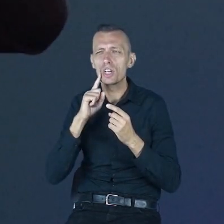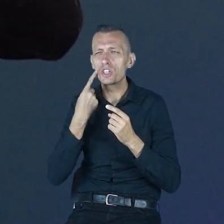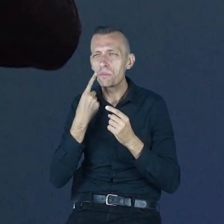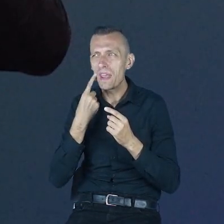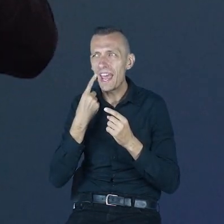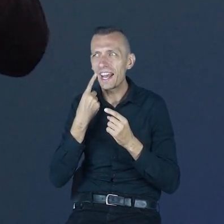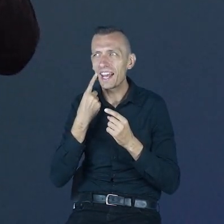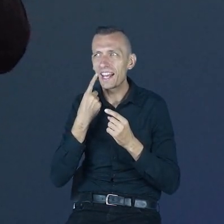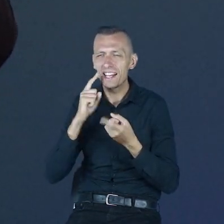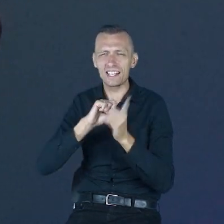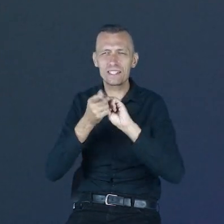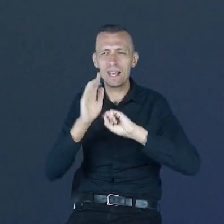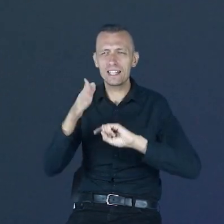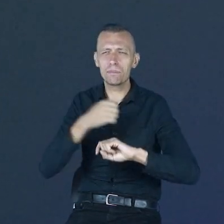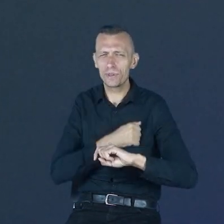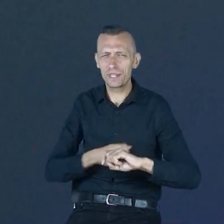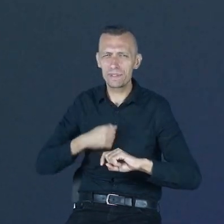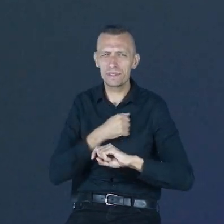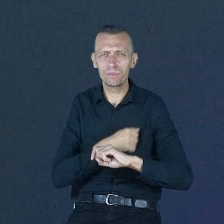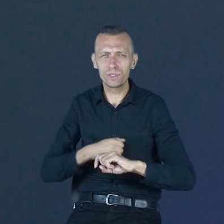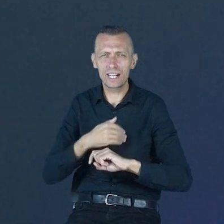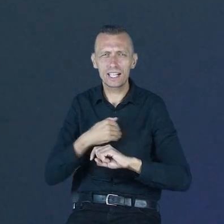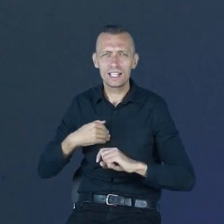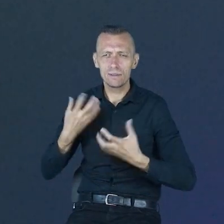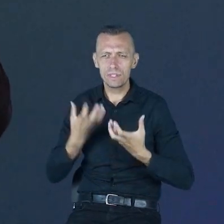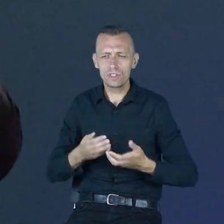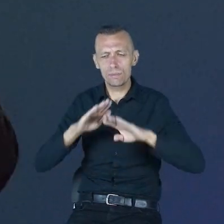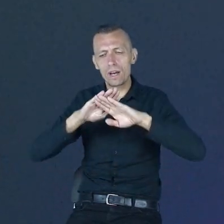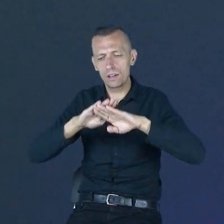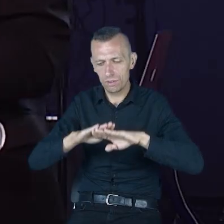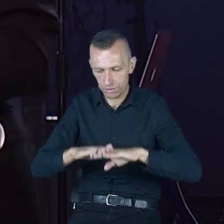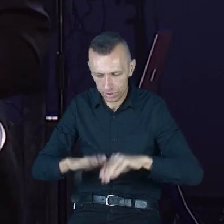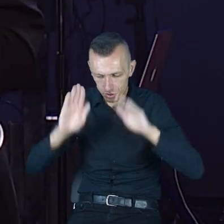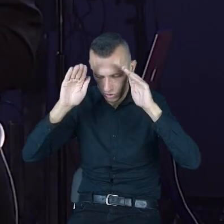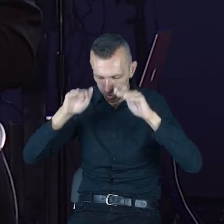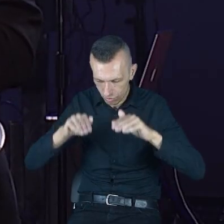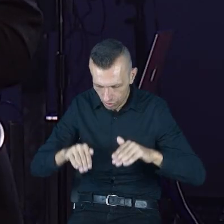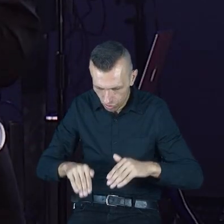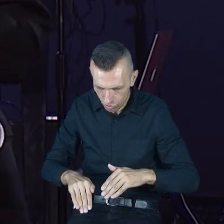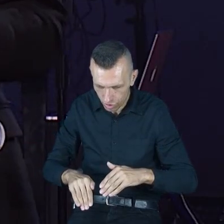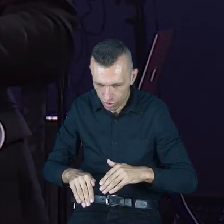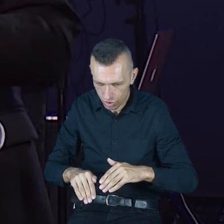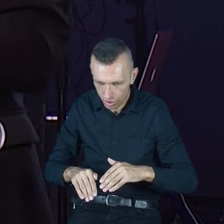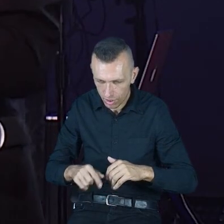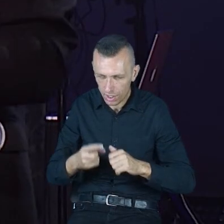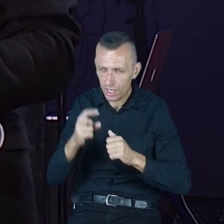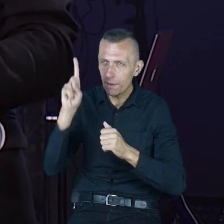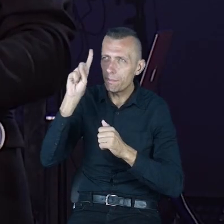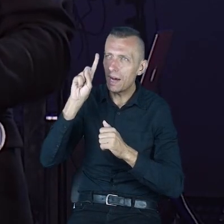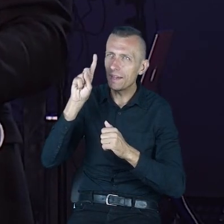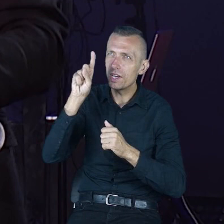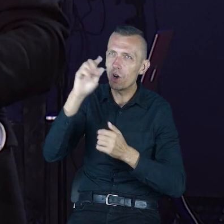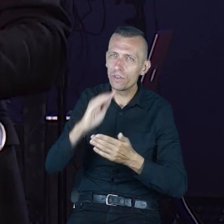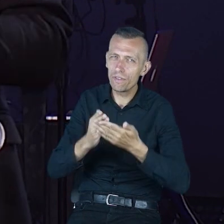się przed Panem, aby nas mógł wywyższyć w swoim czasie. Pięć rzeczy,